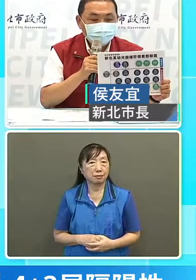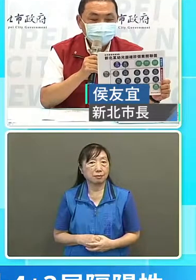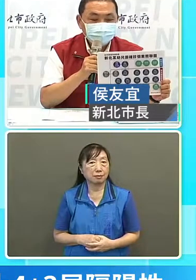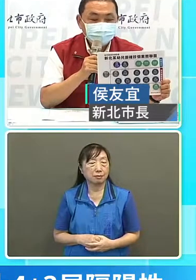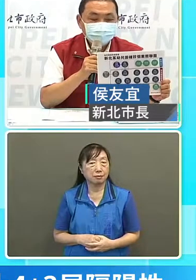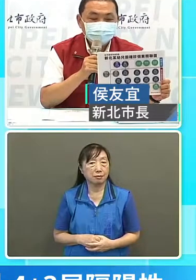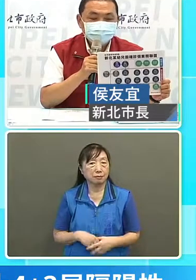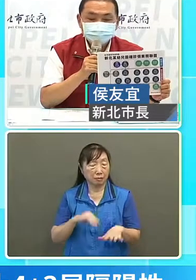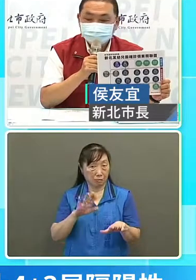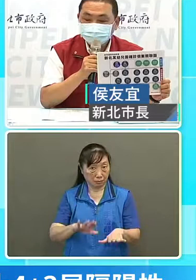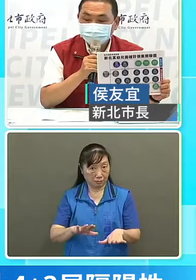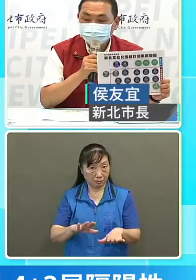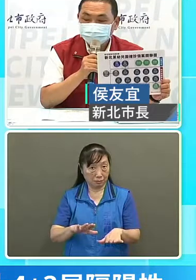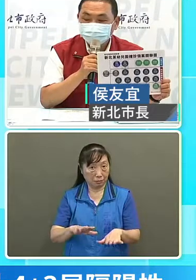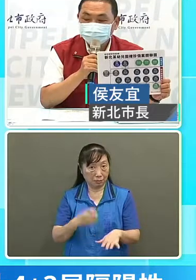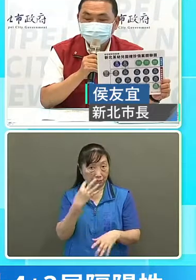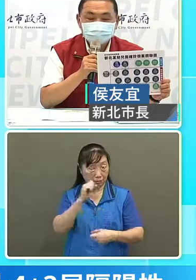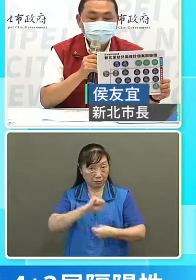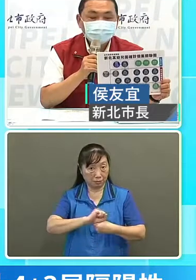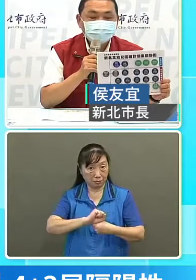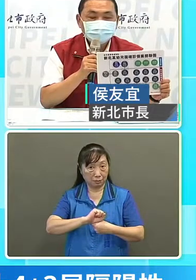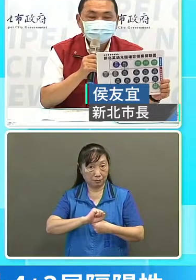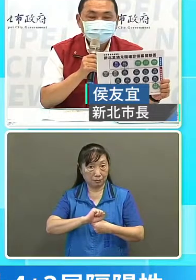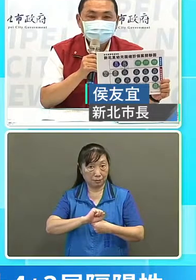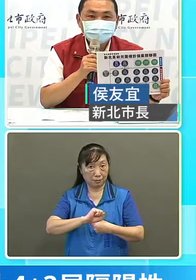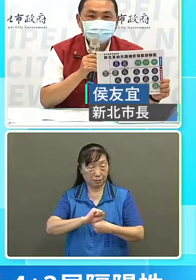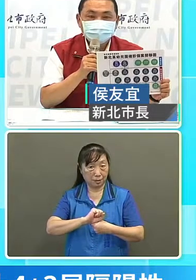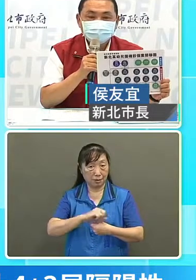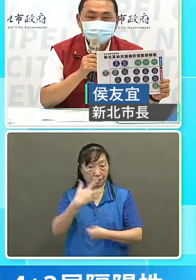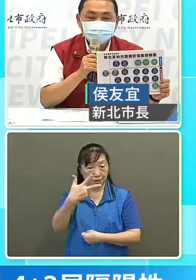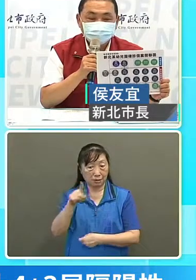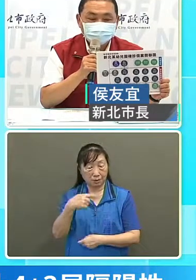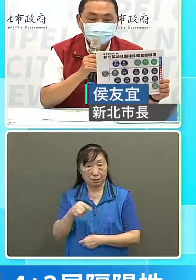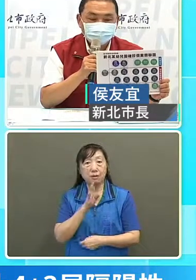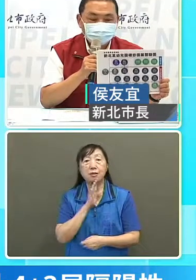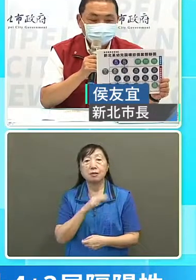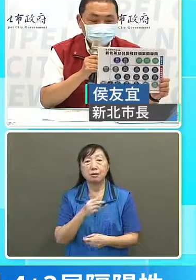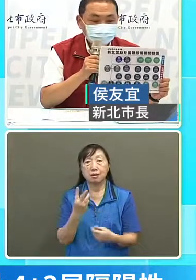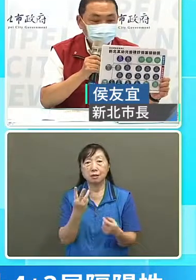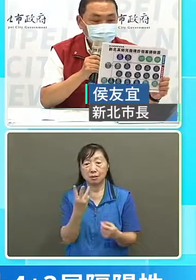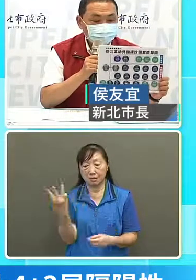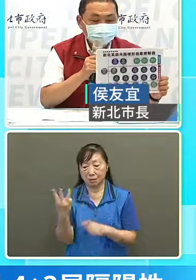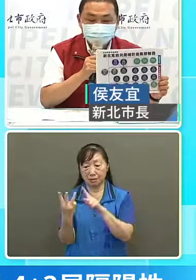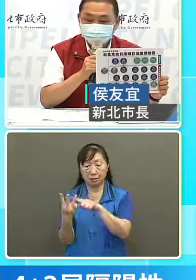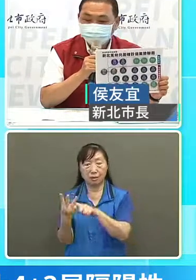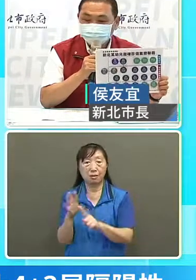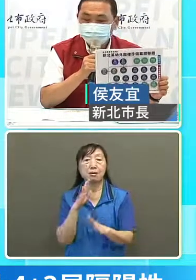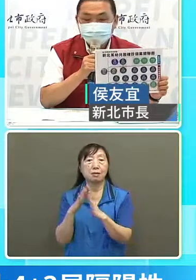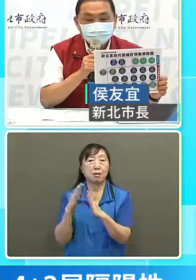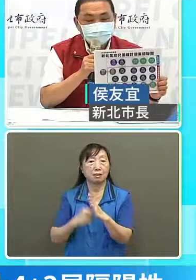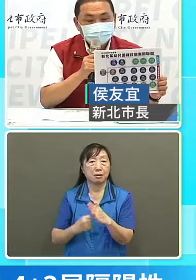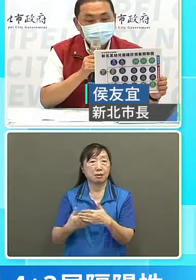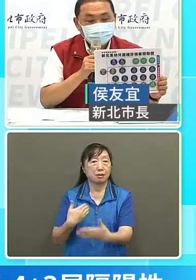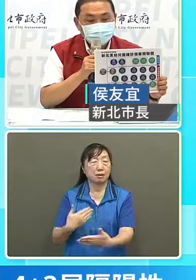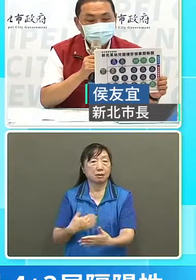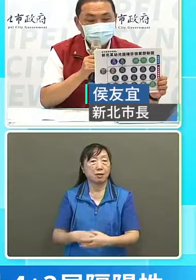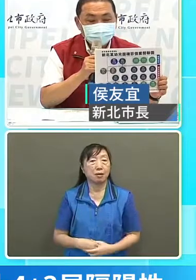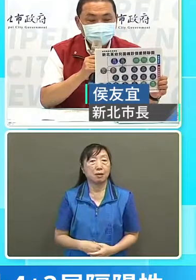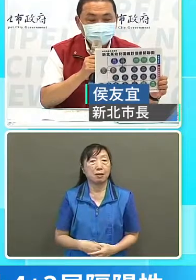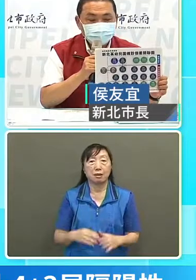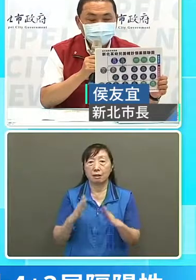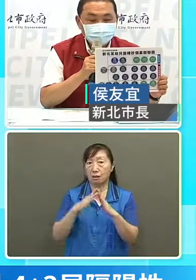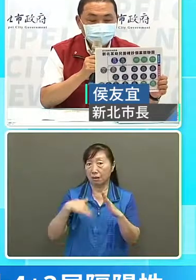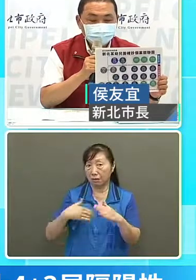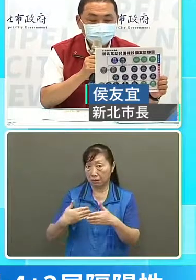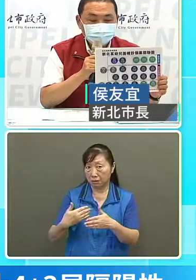里面我们今天新增的7个个案里面有3个居家隔离，3个居家隔